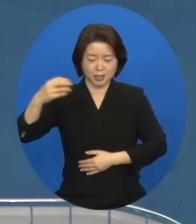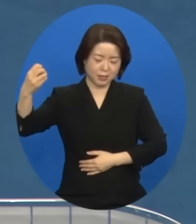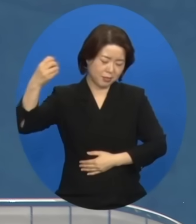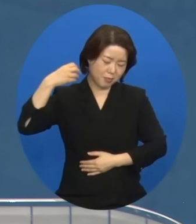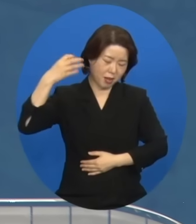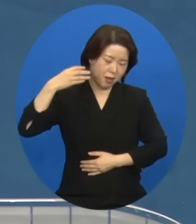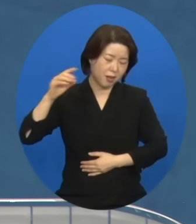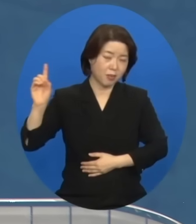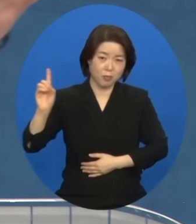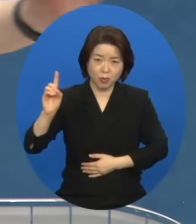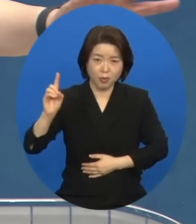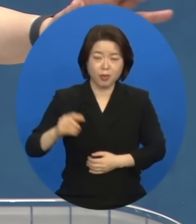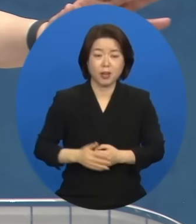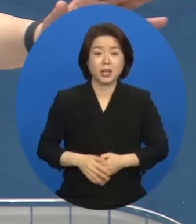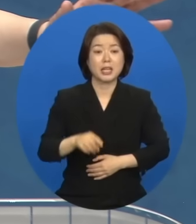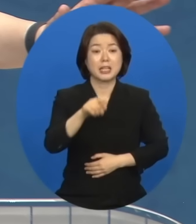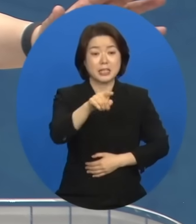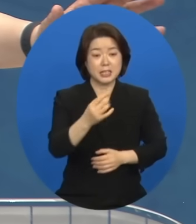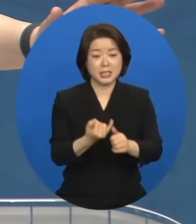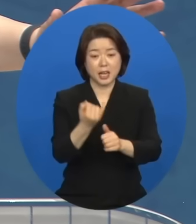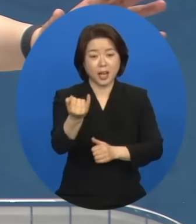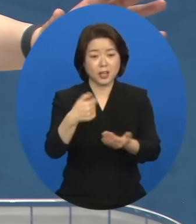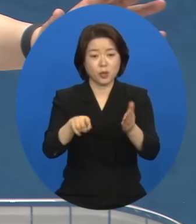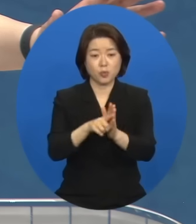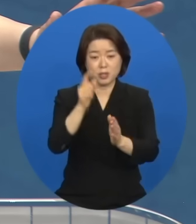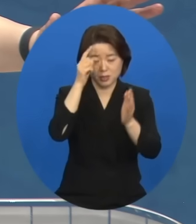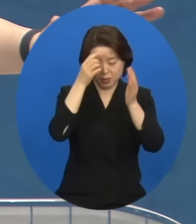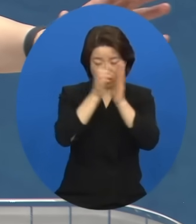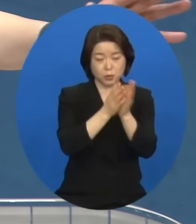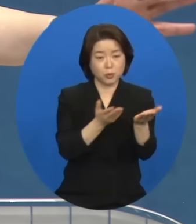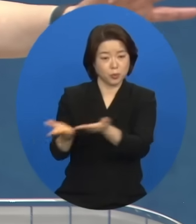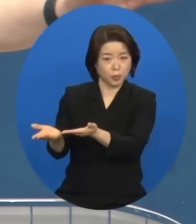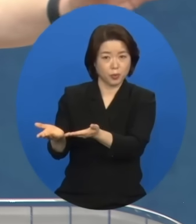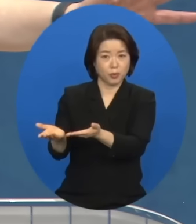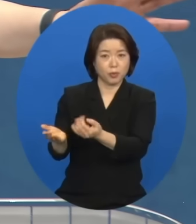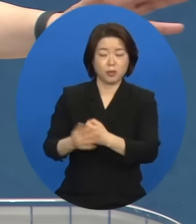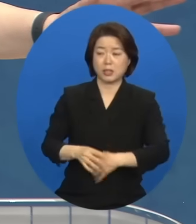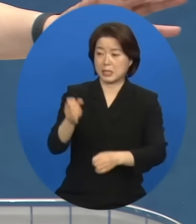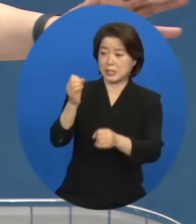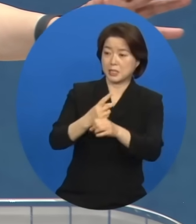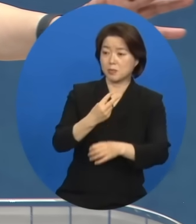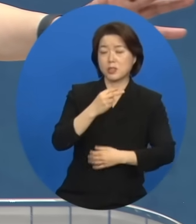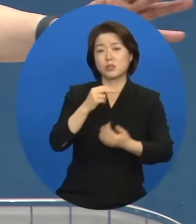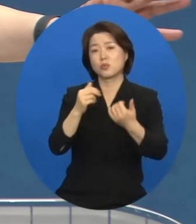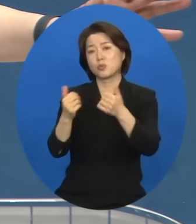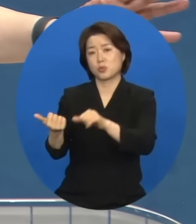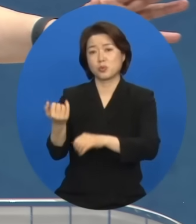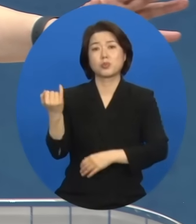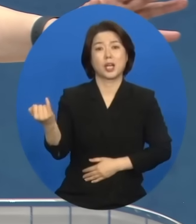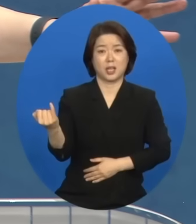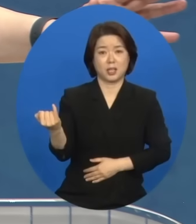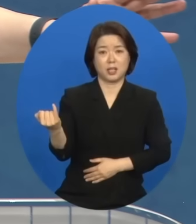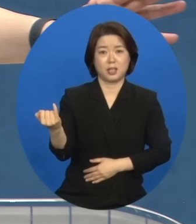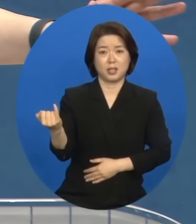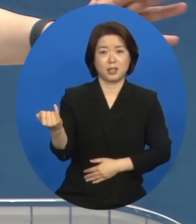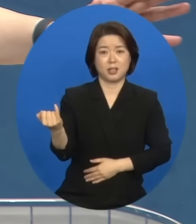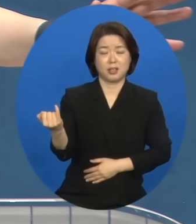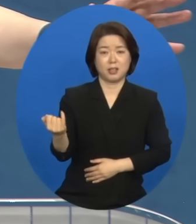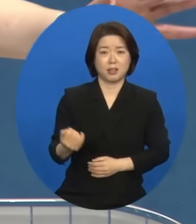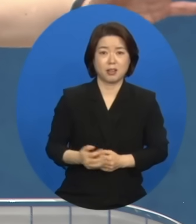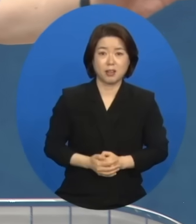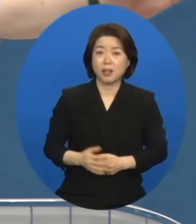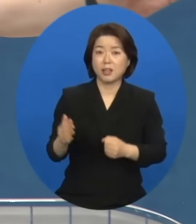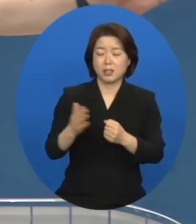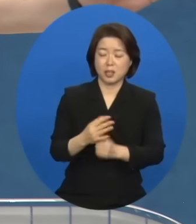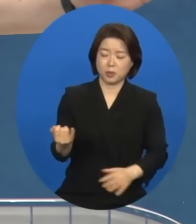말씀하세요. 내 아내를 위해서 기도하라. 이미 숨이 끊어진 아내에게.